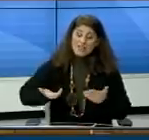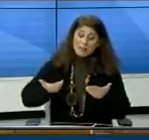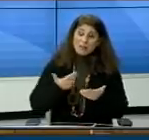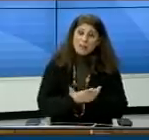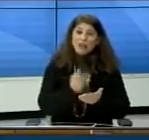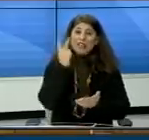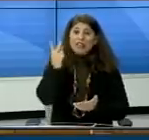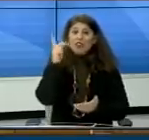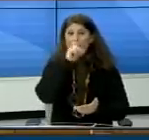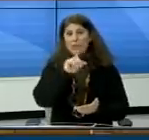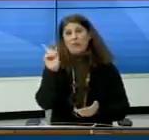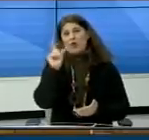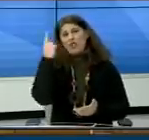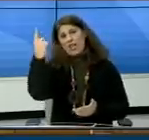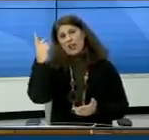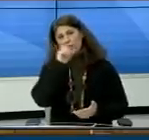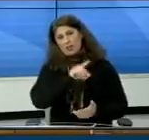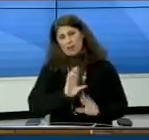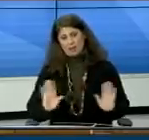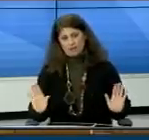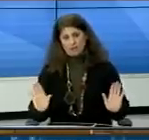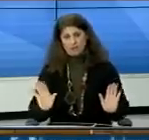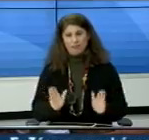και δύο ψέματα, όχι ένα.